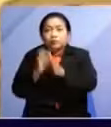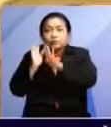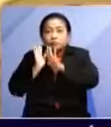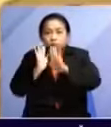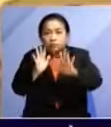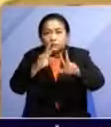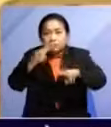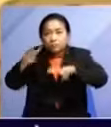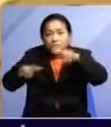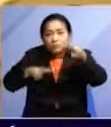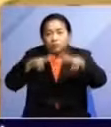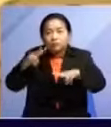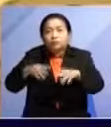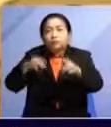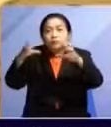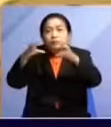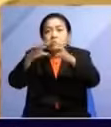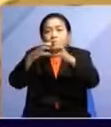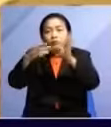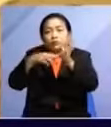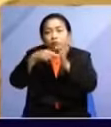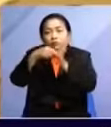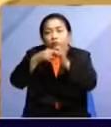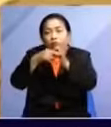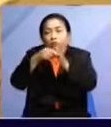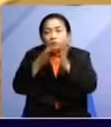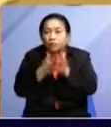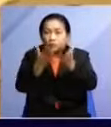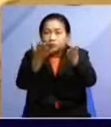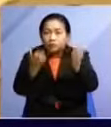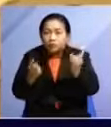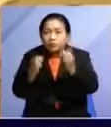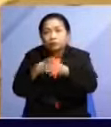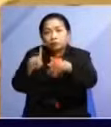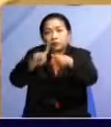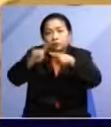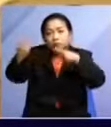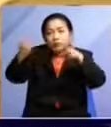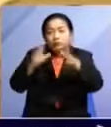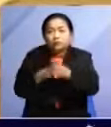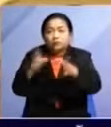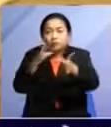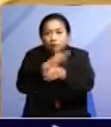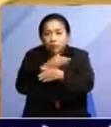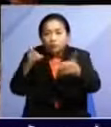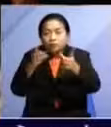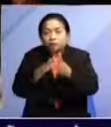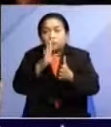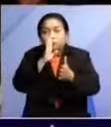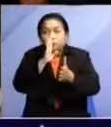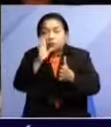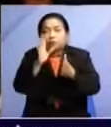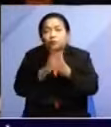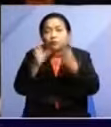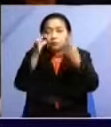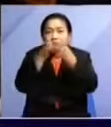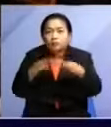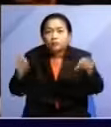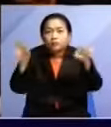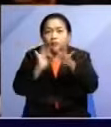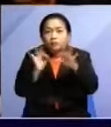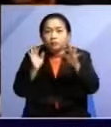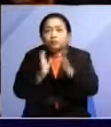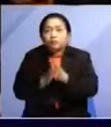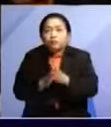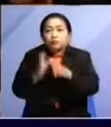สมควรต้องได้รับการดูแลและช่วยเหลือเป็นกลุ่มแรกในสังคมซึ่งเป็นเหตุผลสำคัญในการสนับสนุนโครงการดังกล่าว